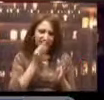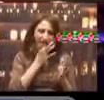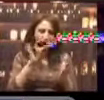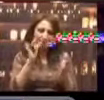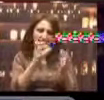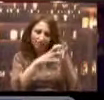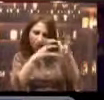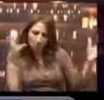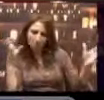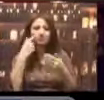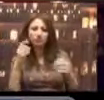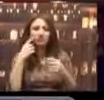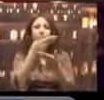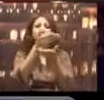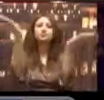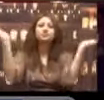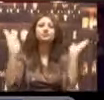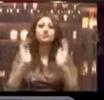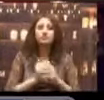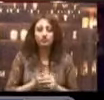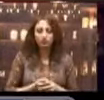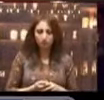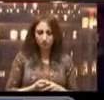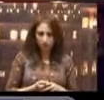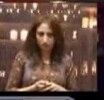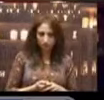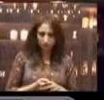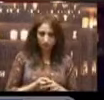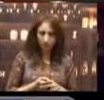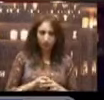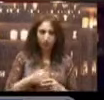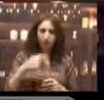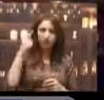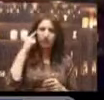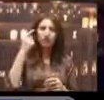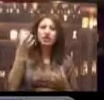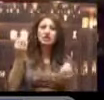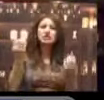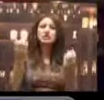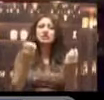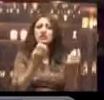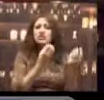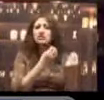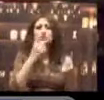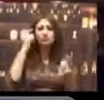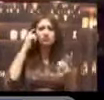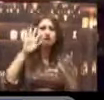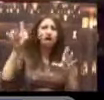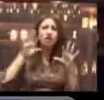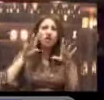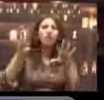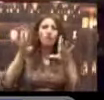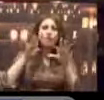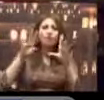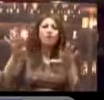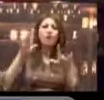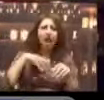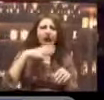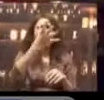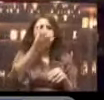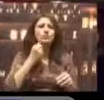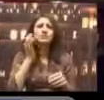فالموضوع تطور من إنه دعاية الفيلم لإنه يعني بدأ يجي موزعين بقى كتير جدا، وبدأ بقى الناس إقبال إن إحنا اللي هناخد الفيلم